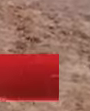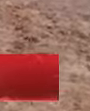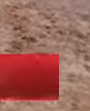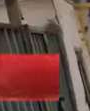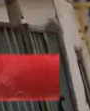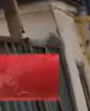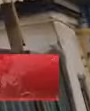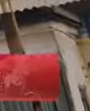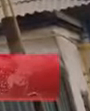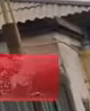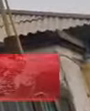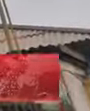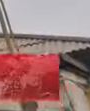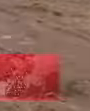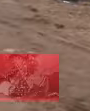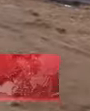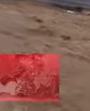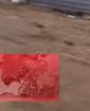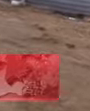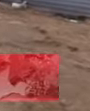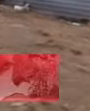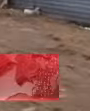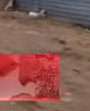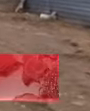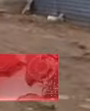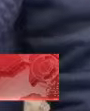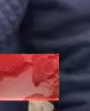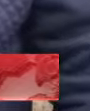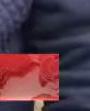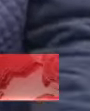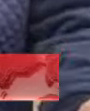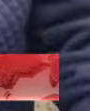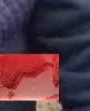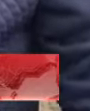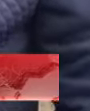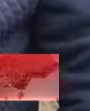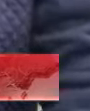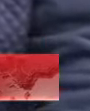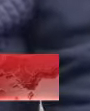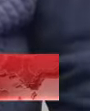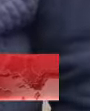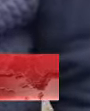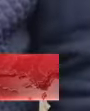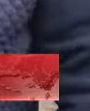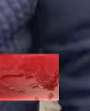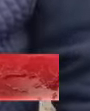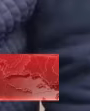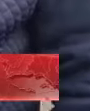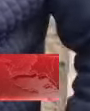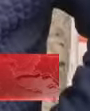Легкая нажива. У сельчан вымогали деньги за подключение газа в Улутау. Что делать? Мы уже замерзаем. Я уже в больнице, вот еще на